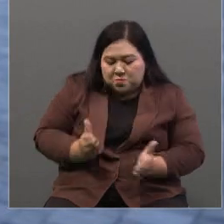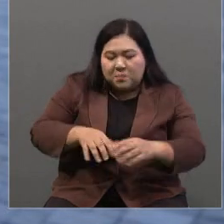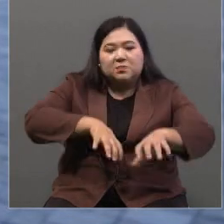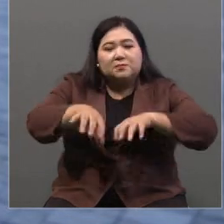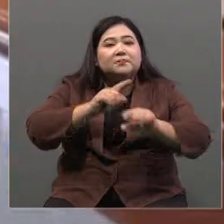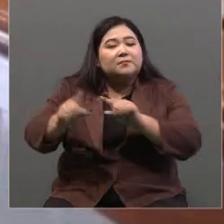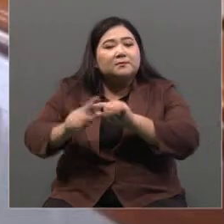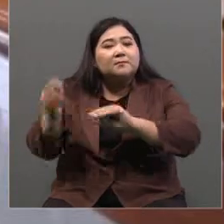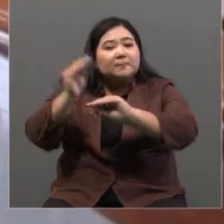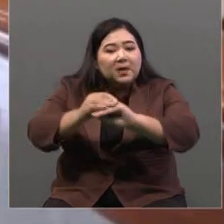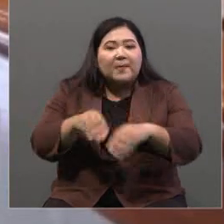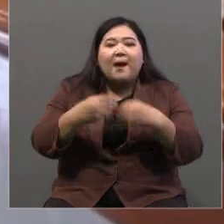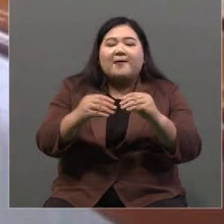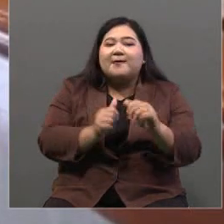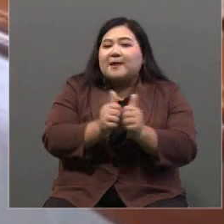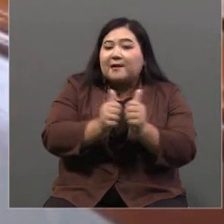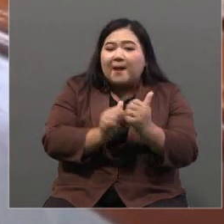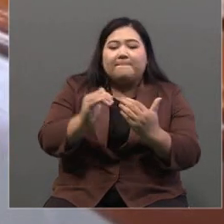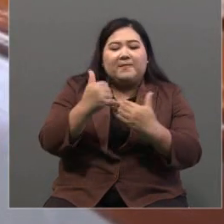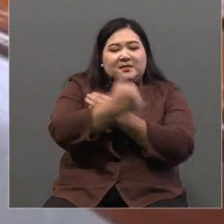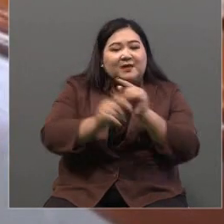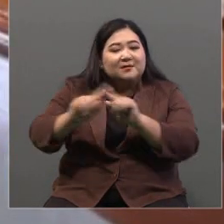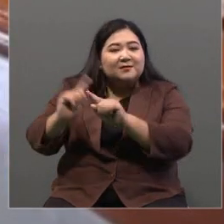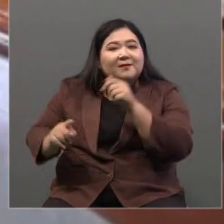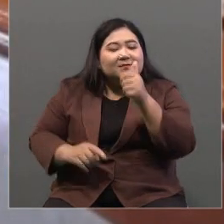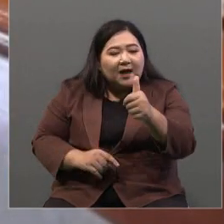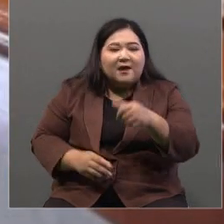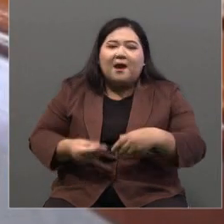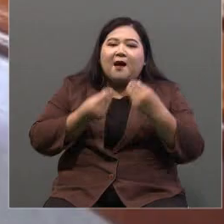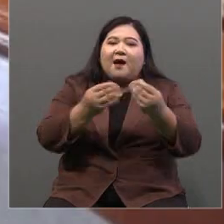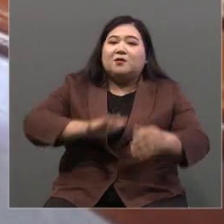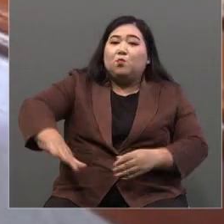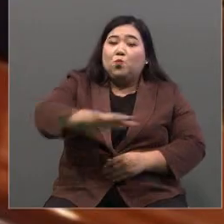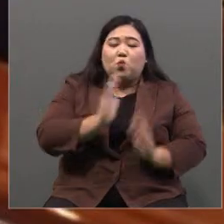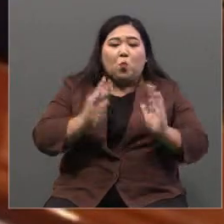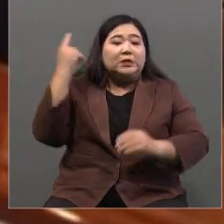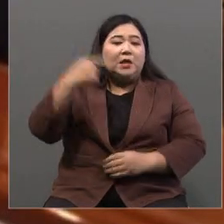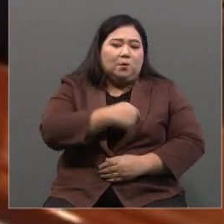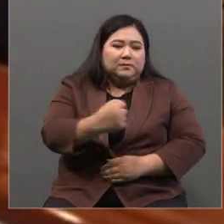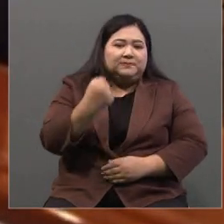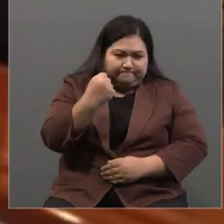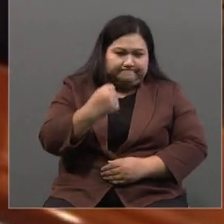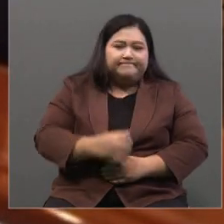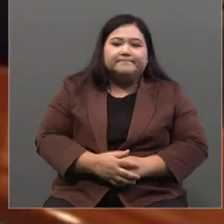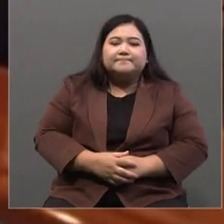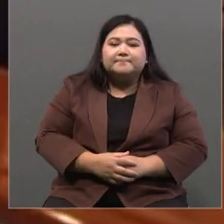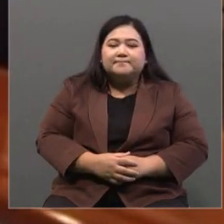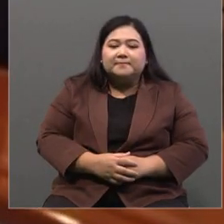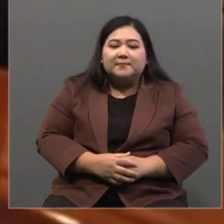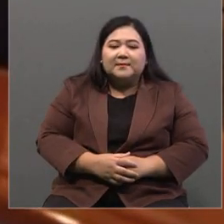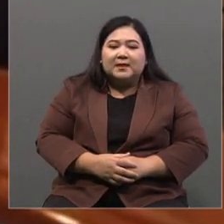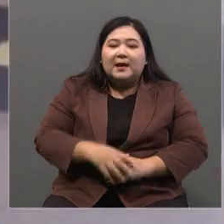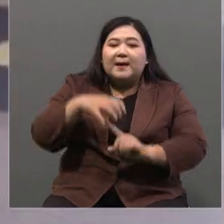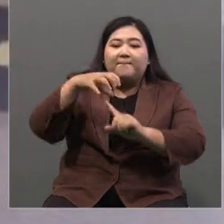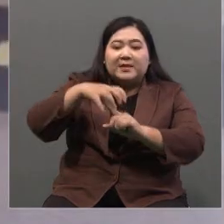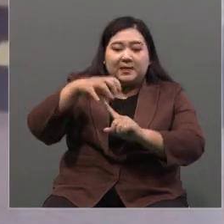เพิ่มเติมเพื่อให้สามารถแข่งขันกันอีกหลายๆประเทศได้รวมถึงการสร้างความเชื่อมั่นให้กับนักท่องเที่ยวด้วยส่วนการท่องเที่ยวเมืองพัทยา